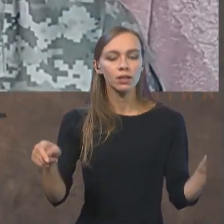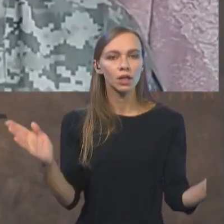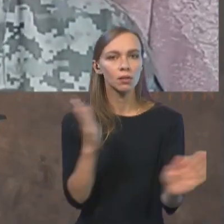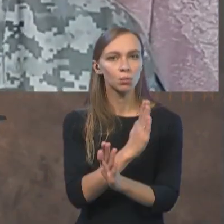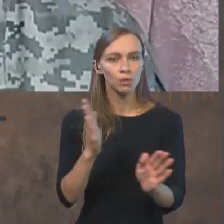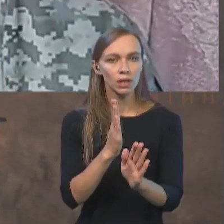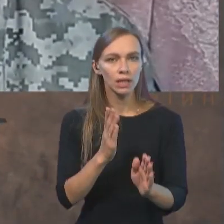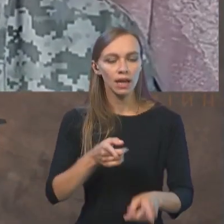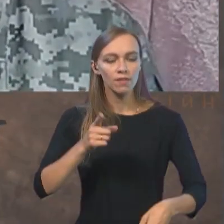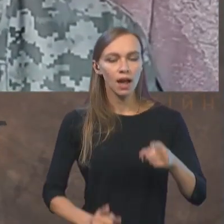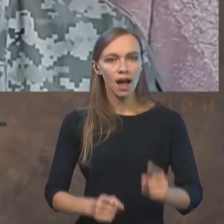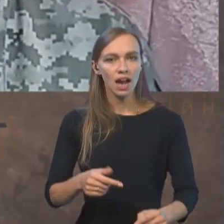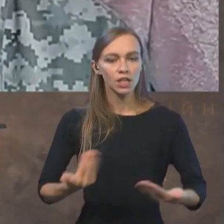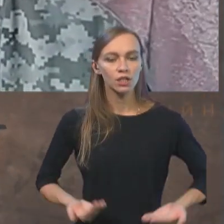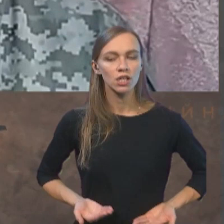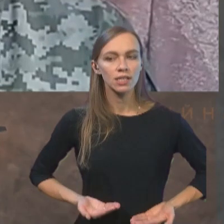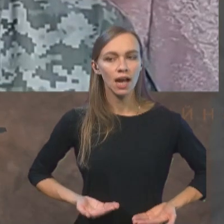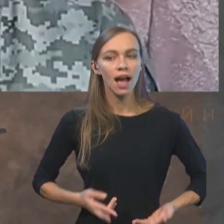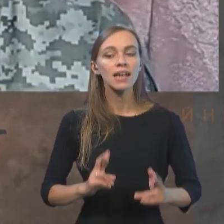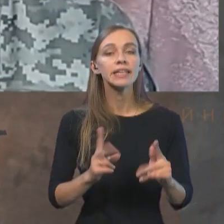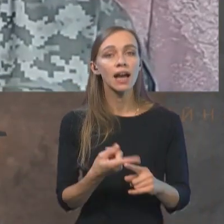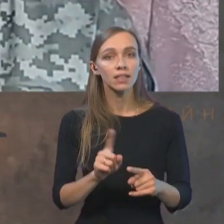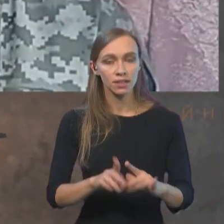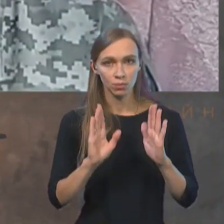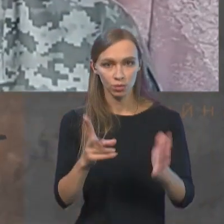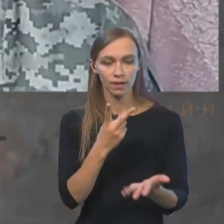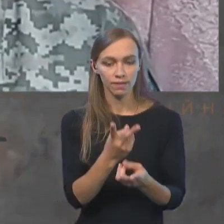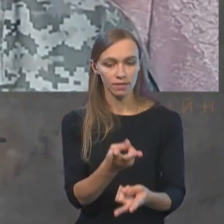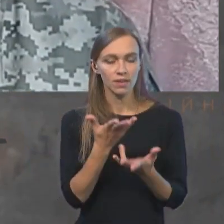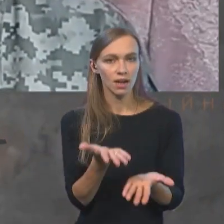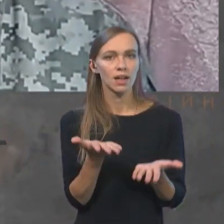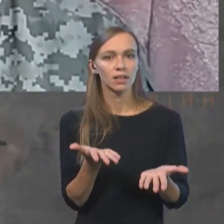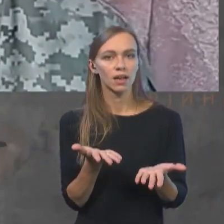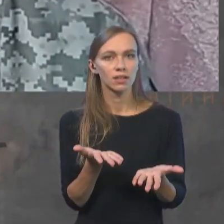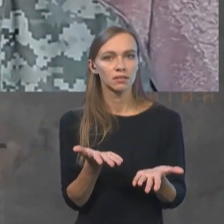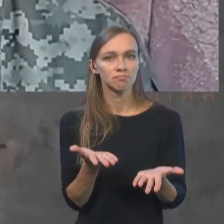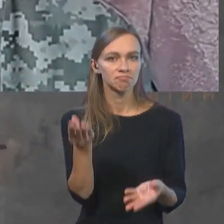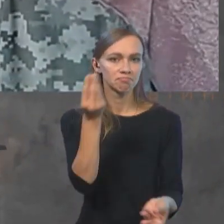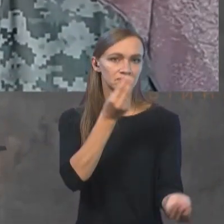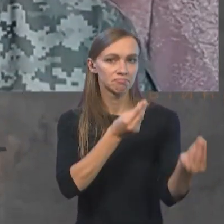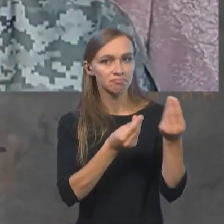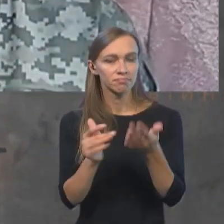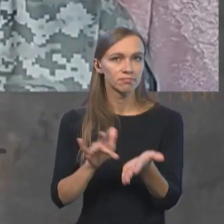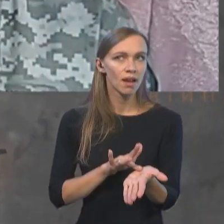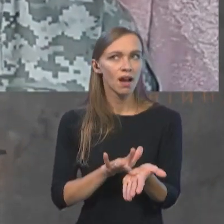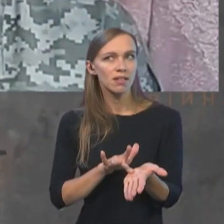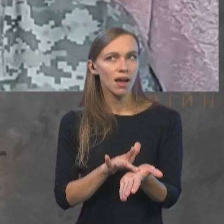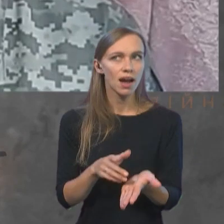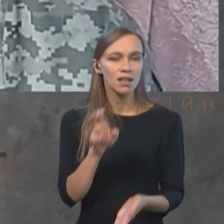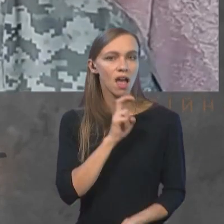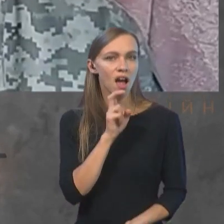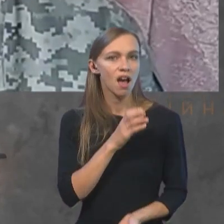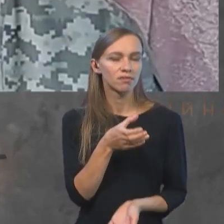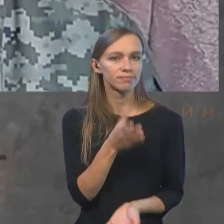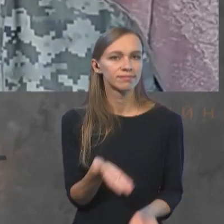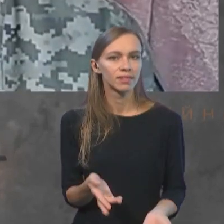в реалії життя, як це буде виглядати, це дійсно гадання на кавовій гущі. Чи піднімають